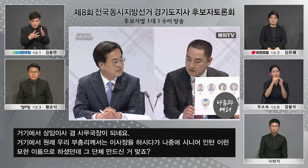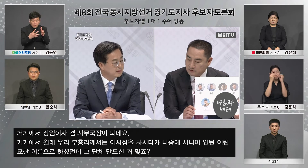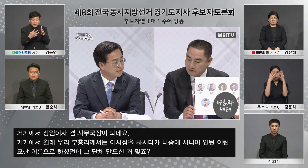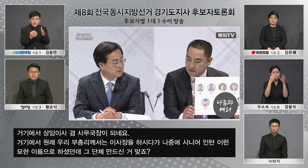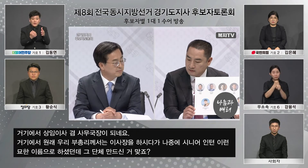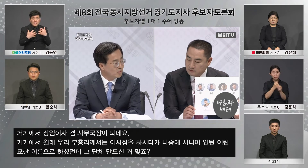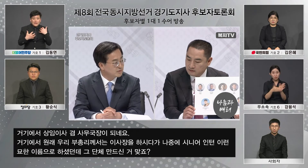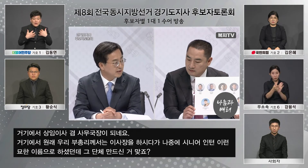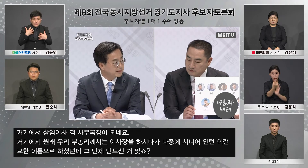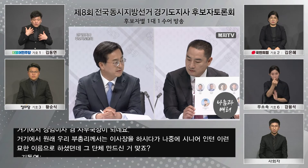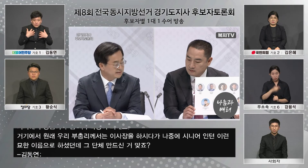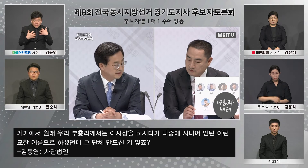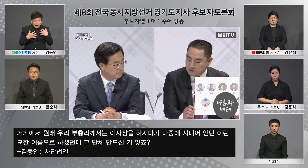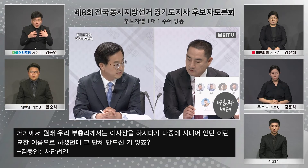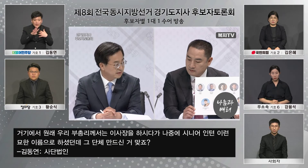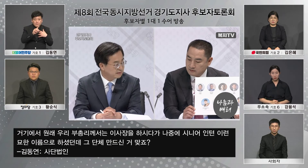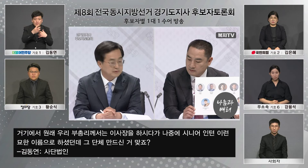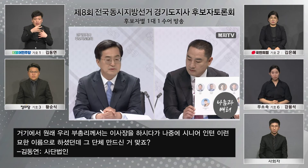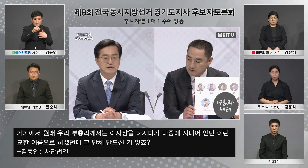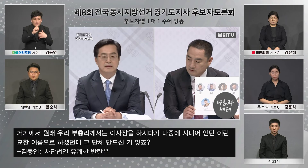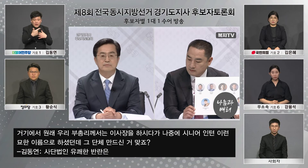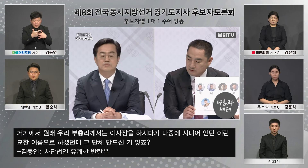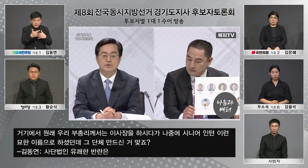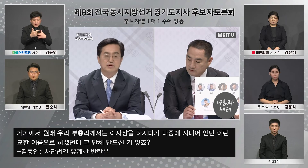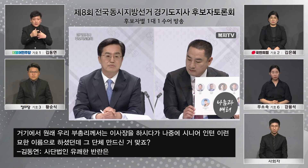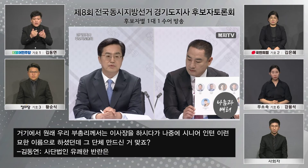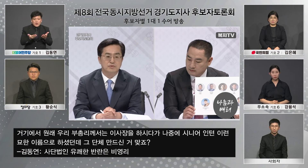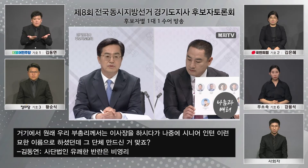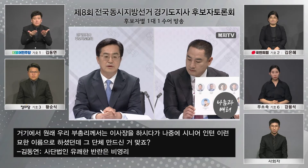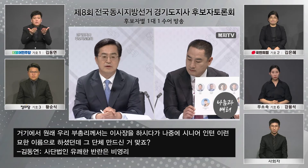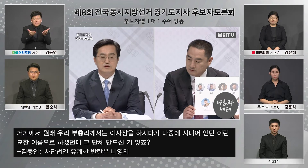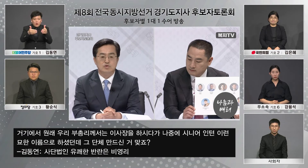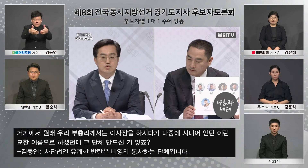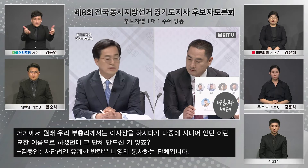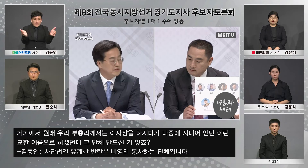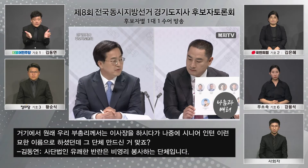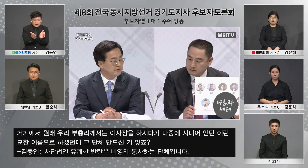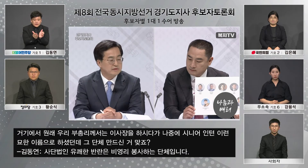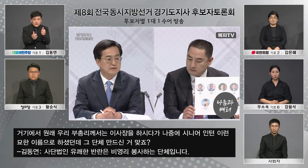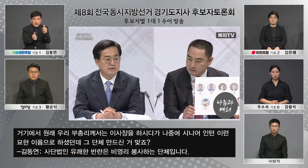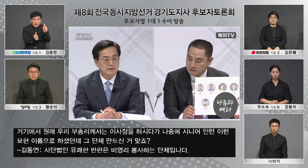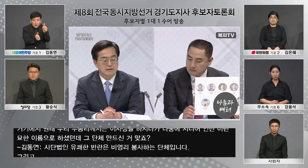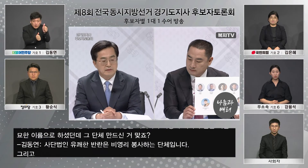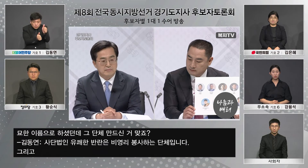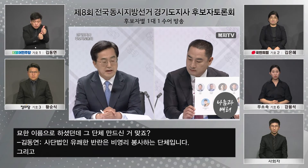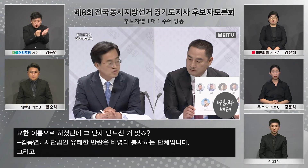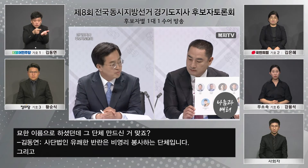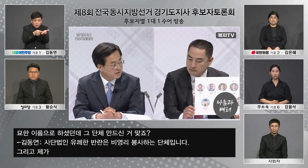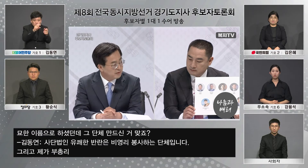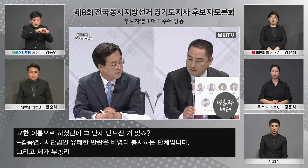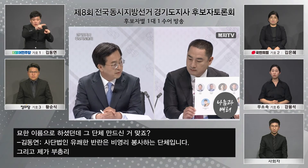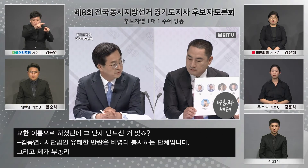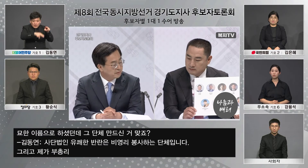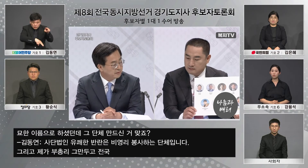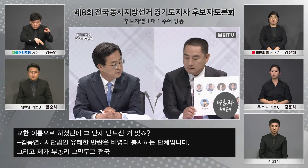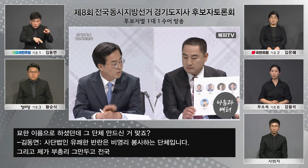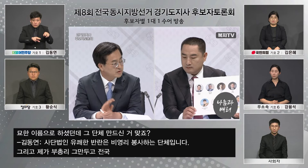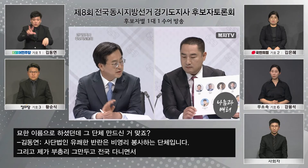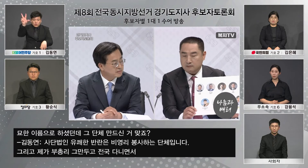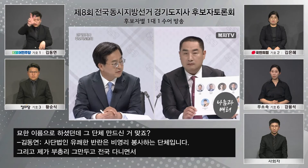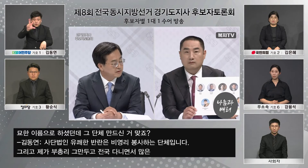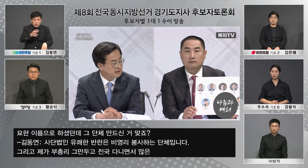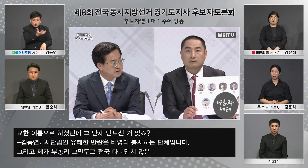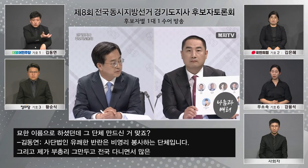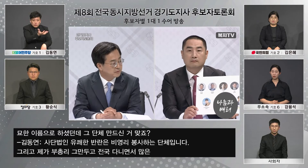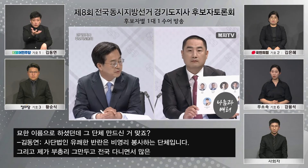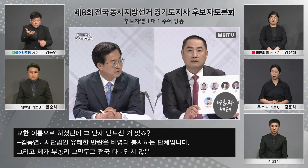네. 비영리 봉사하는 단체입니다. 그리고 제가 부총리 그만두고 전국 다니면서 많은 국민들 만나고